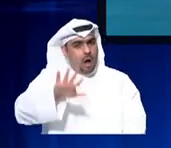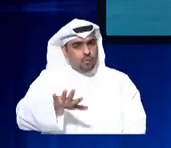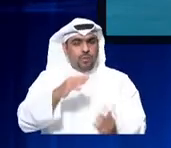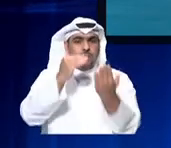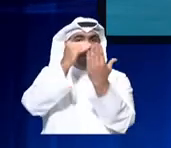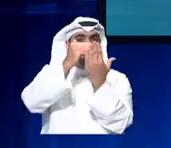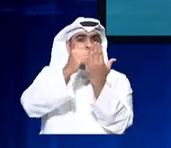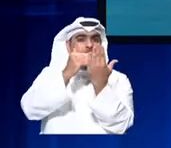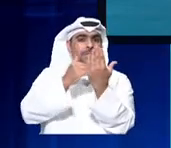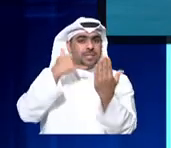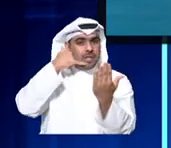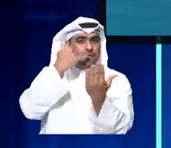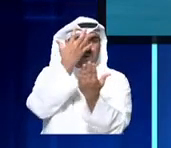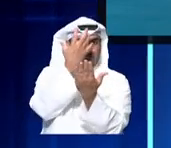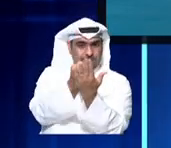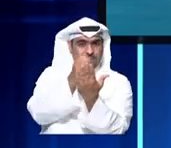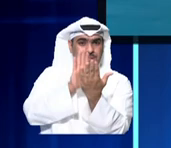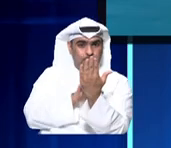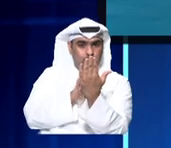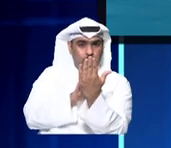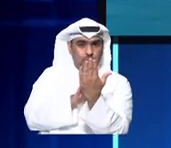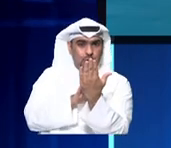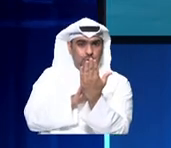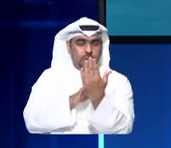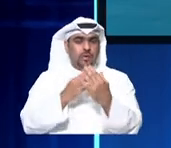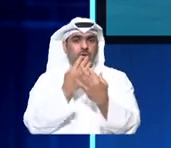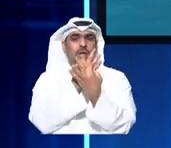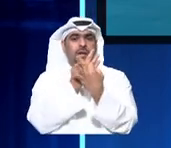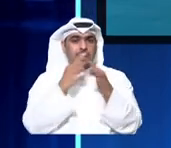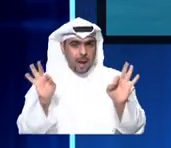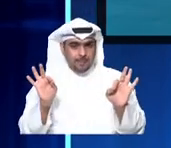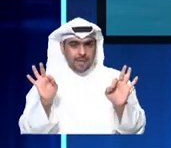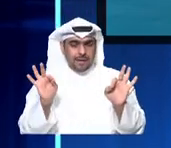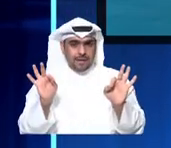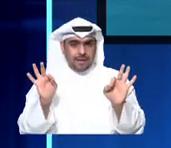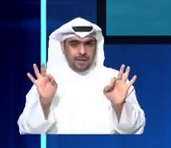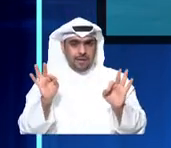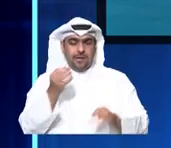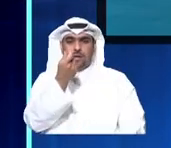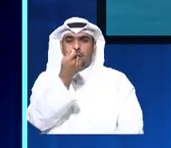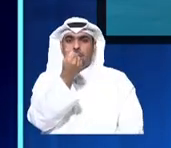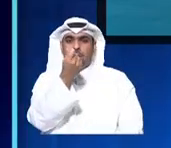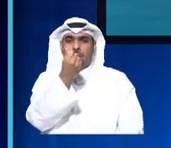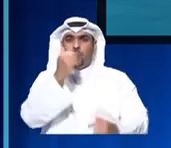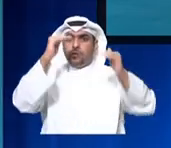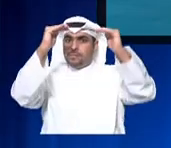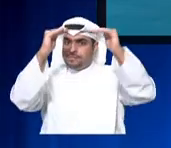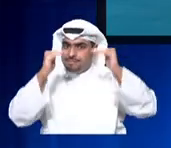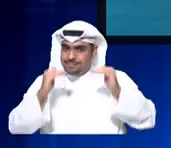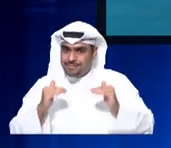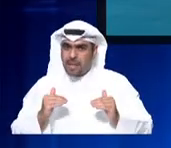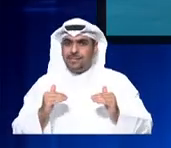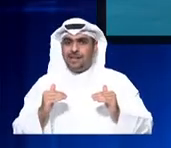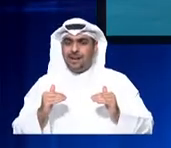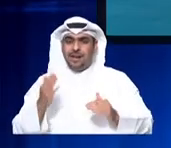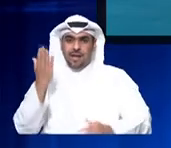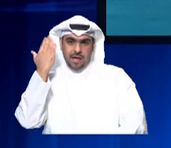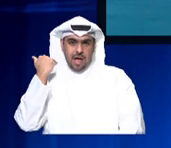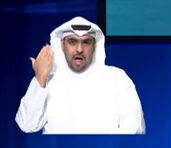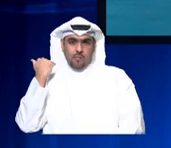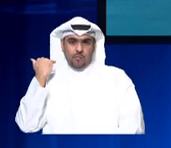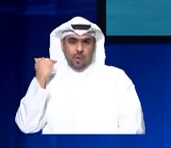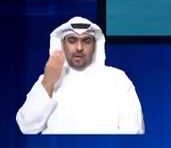خلال مزاولي أنشطة نظم الدفع والتسوية الإلكترونية وبرسوم متوازنة تتناسب مع الخدمة